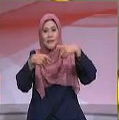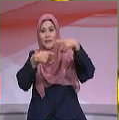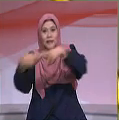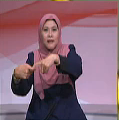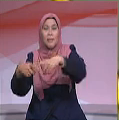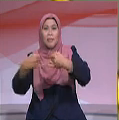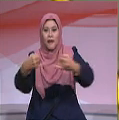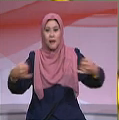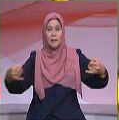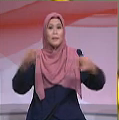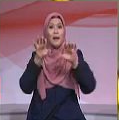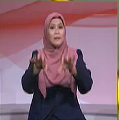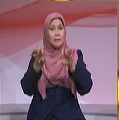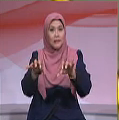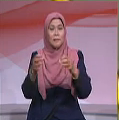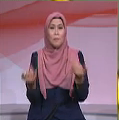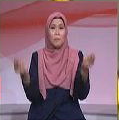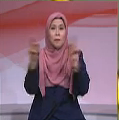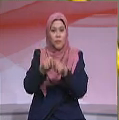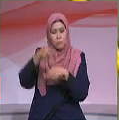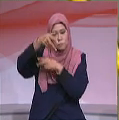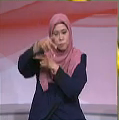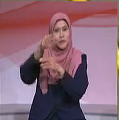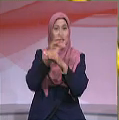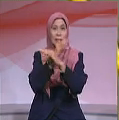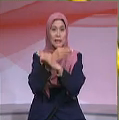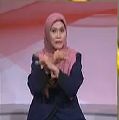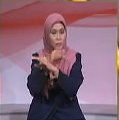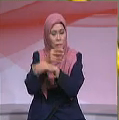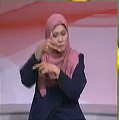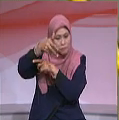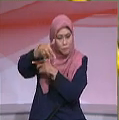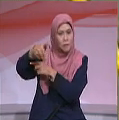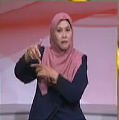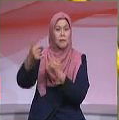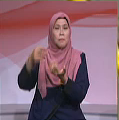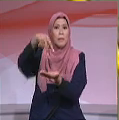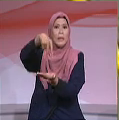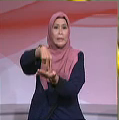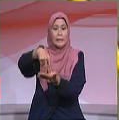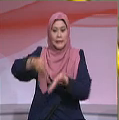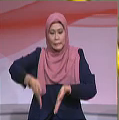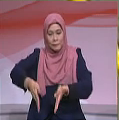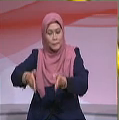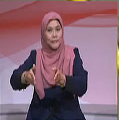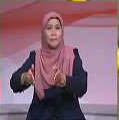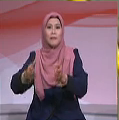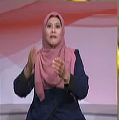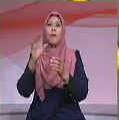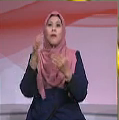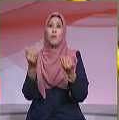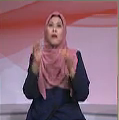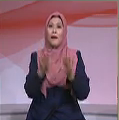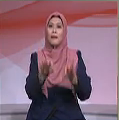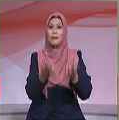pada tali cawak anjing. Insiden dirakam kamera litar tertutup menunjukkan mangsa berdiri tepi jalan sebelum seekor anjing